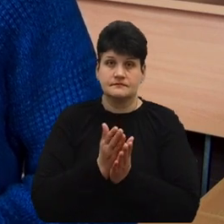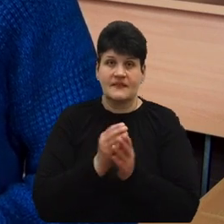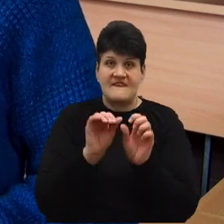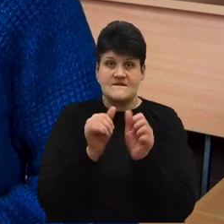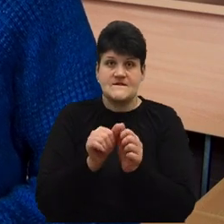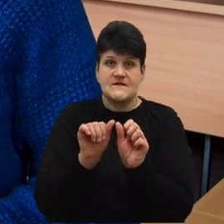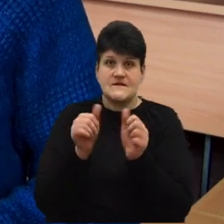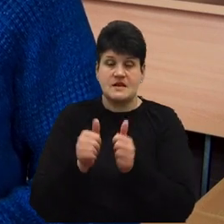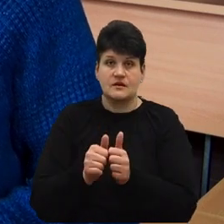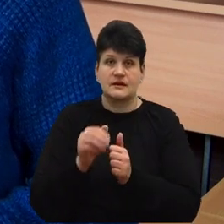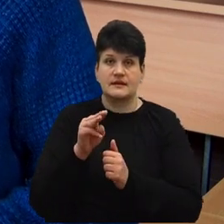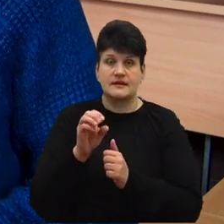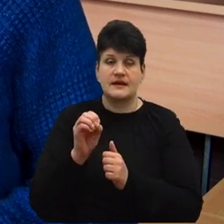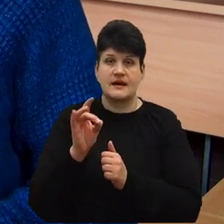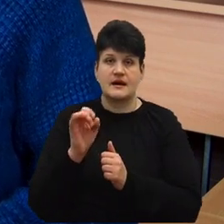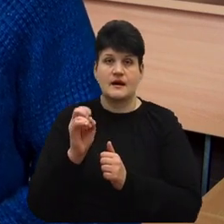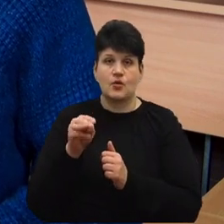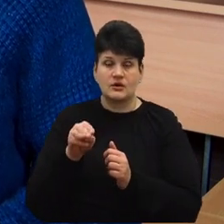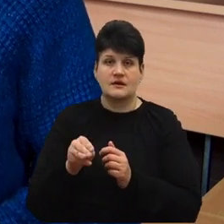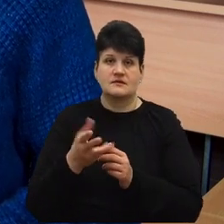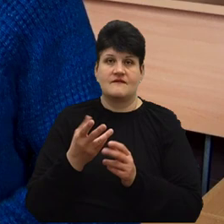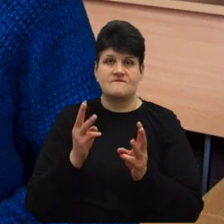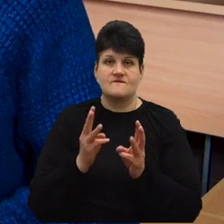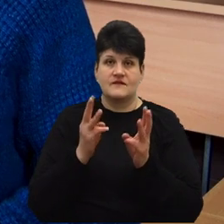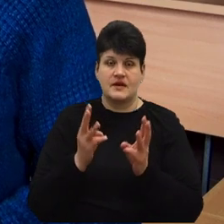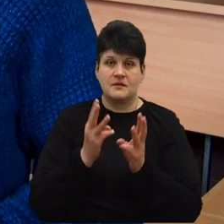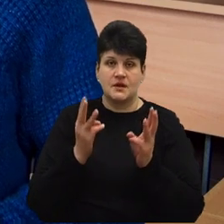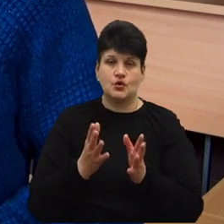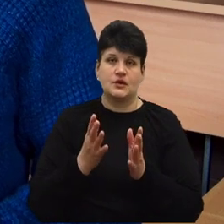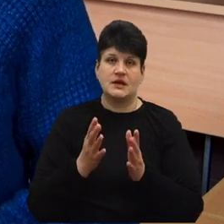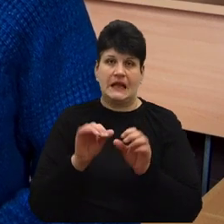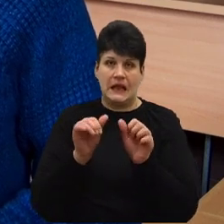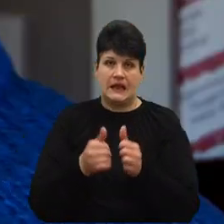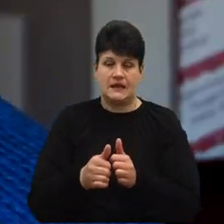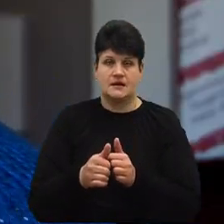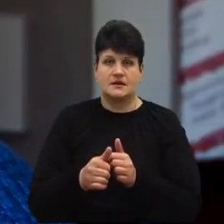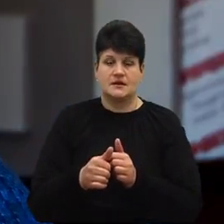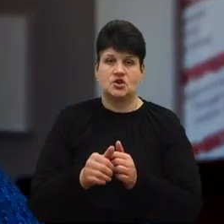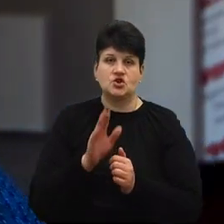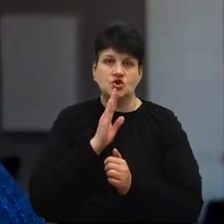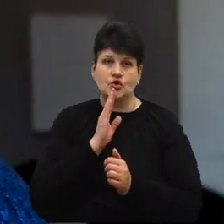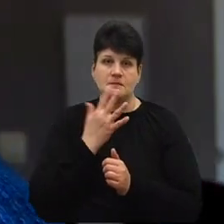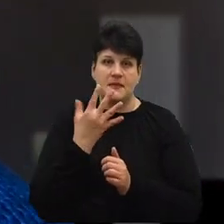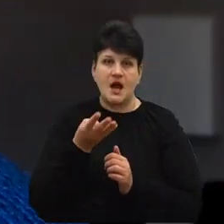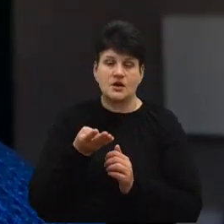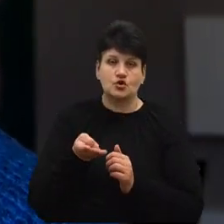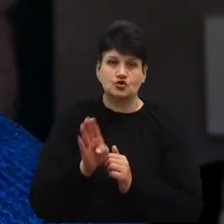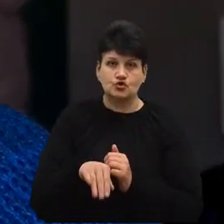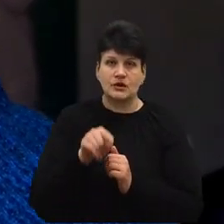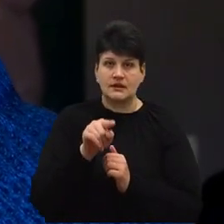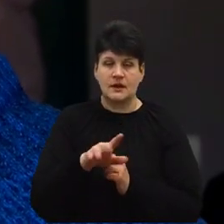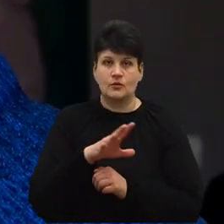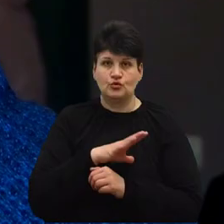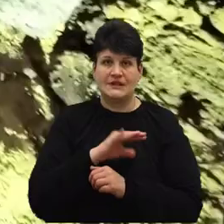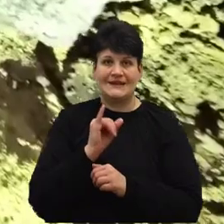фігурки теракотові, тобто з випаленої глини, фігурки жіночі, 5 штук. А на фігурках були ікли дорослого